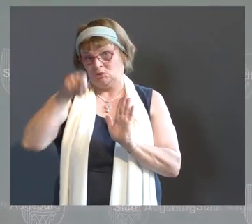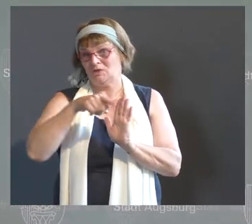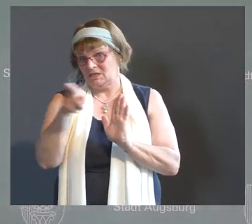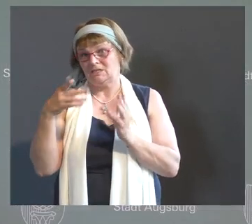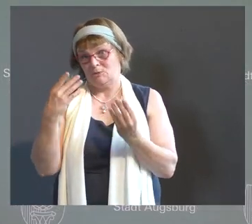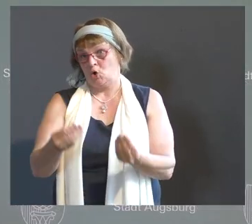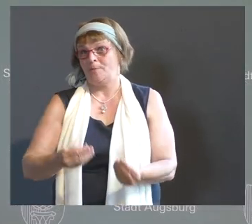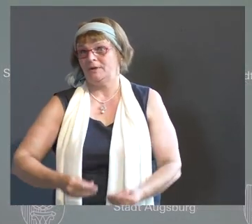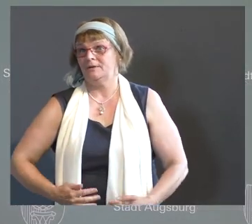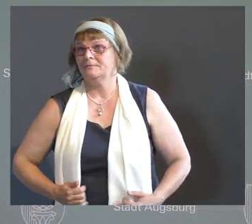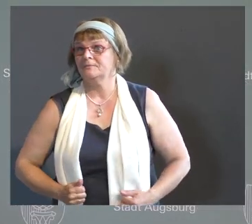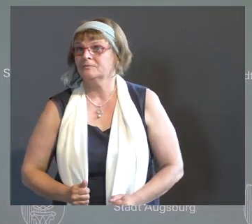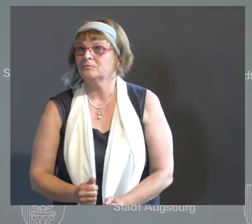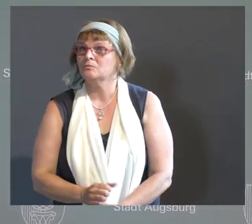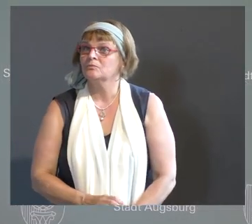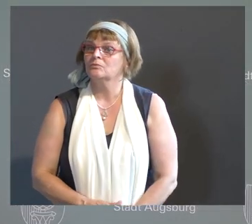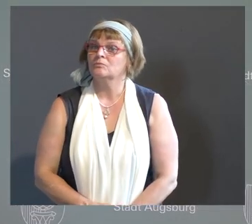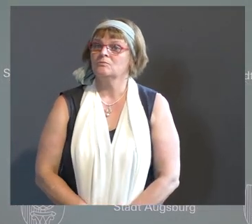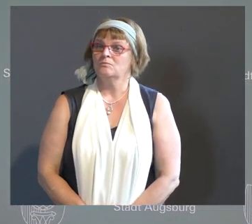Weitere Fragen?